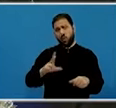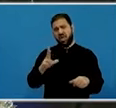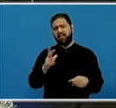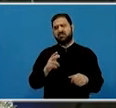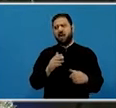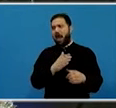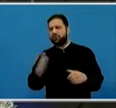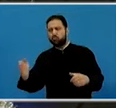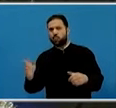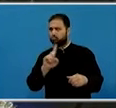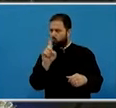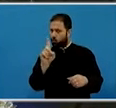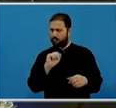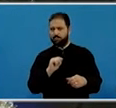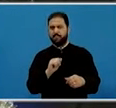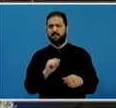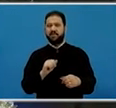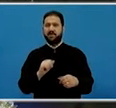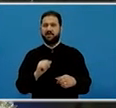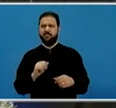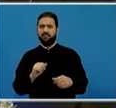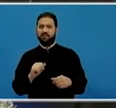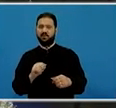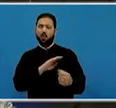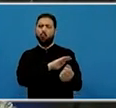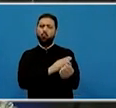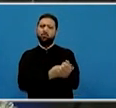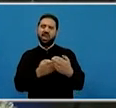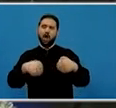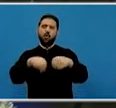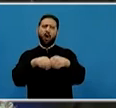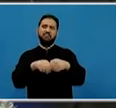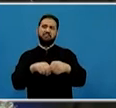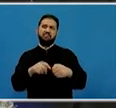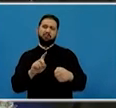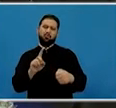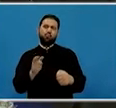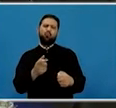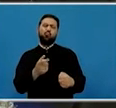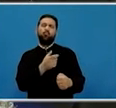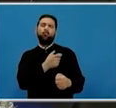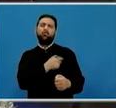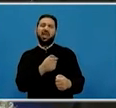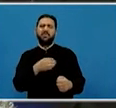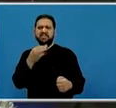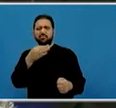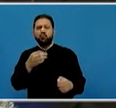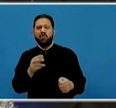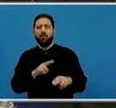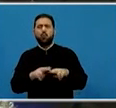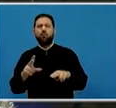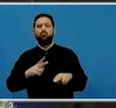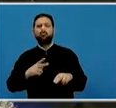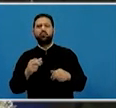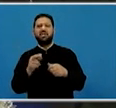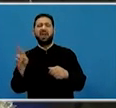să spunem, datorirea noastră sau atribuția noastră sau puterea noastră de a stabili foarte exact cum sunt relațiile între oameni. Relațiile acestea